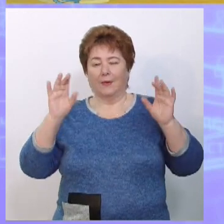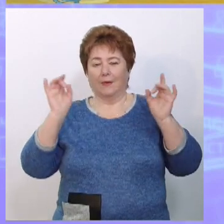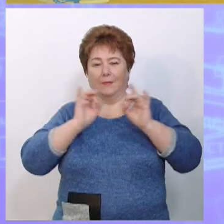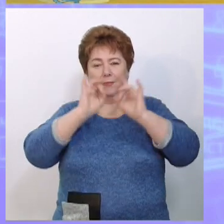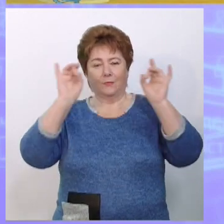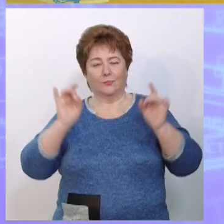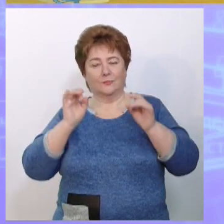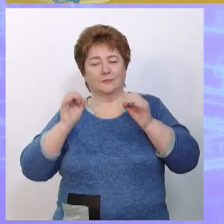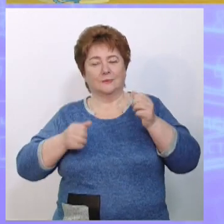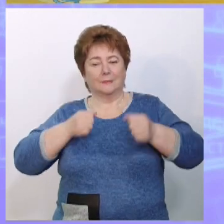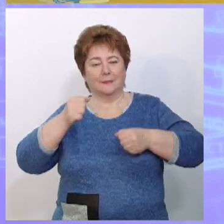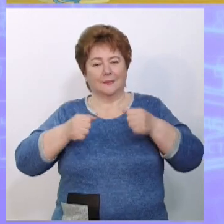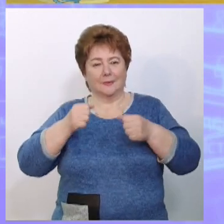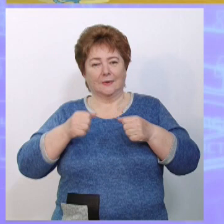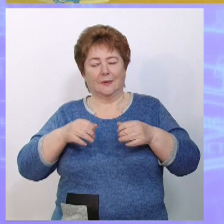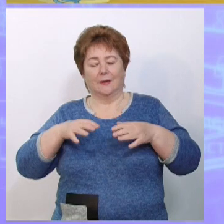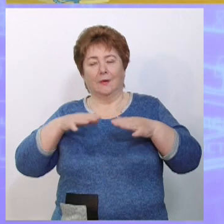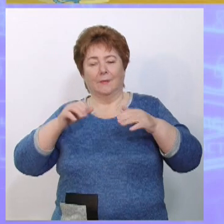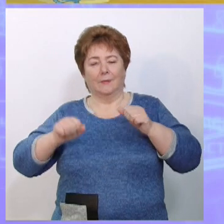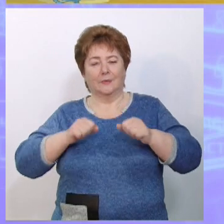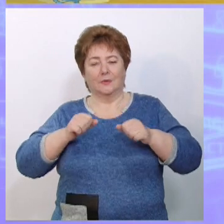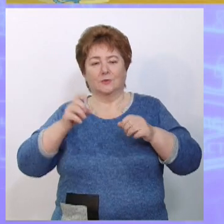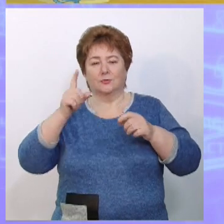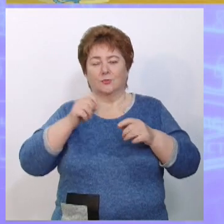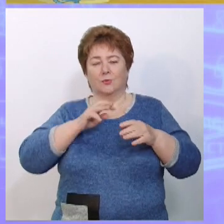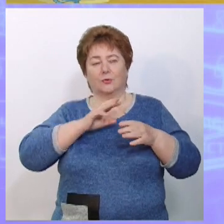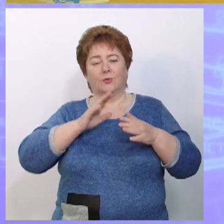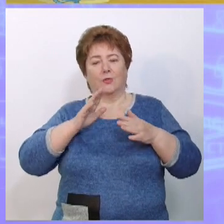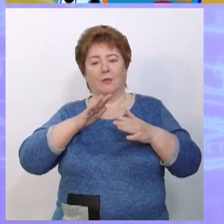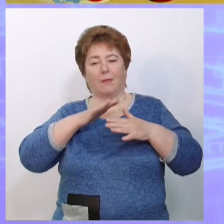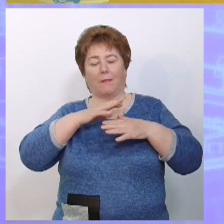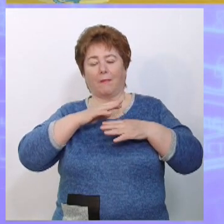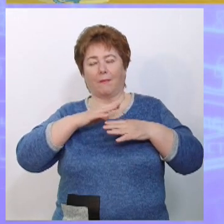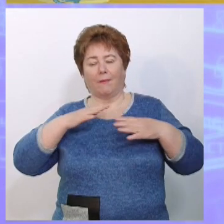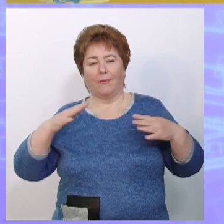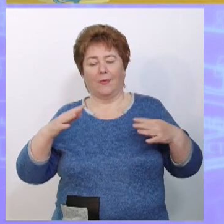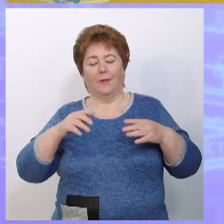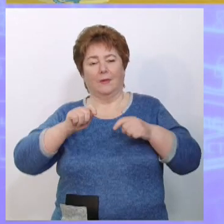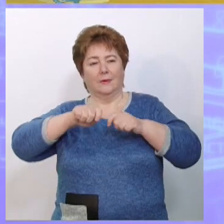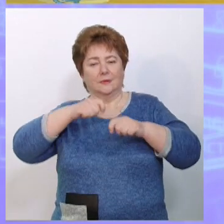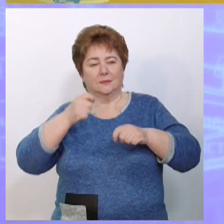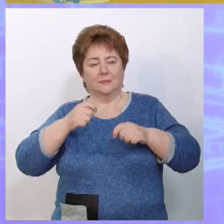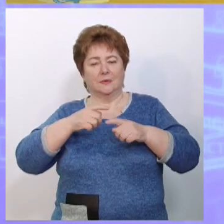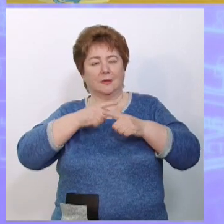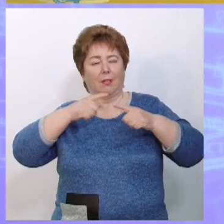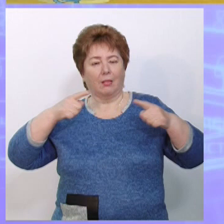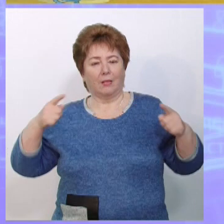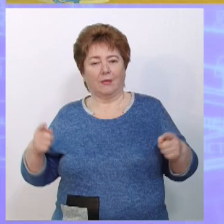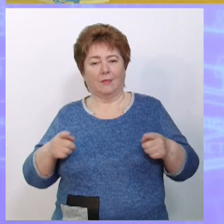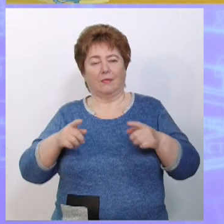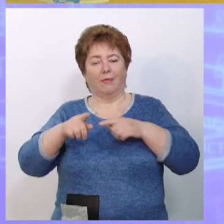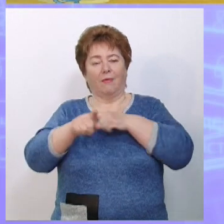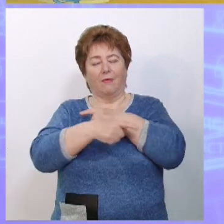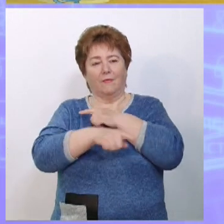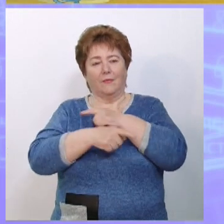мчится. Пробежала сотню верст, отцепила длинный хвост.